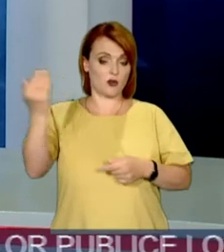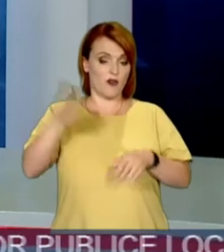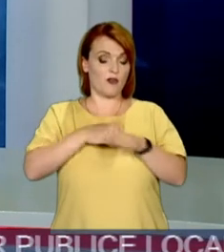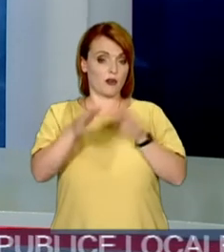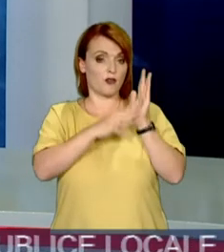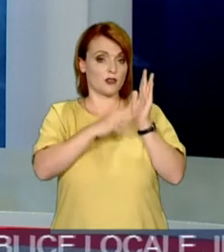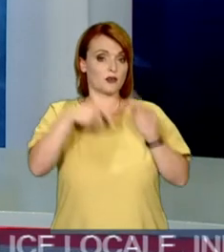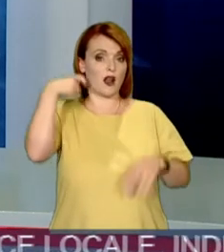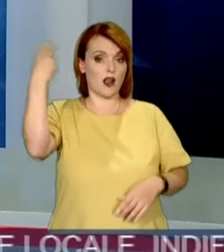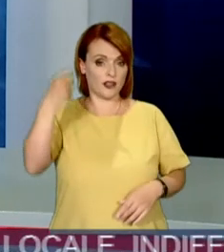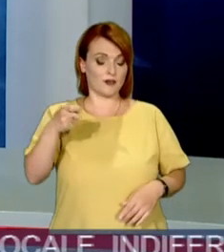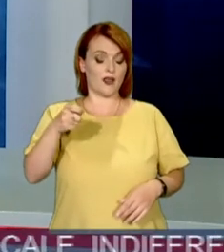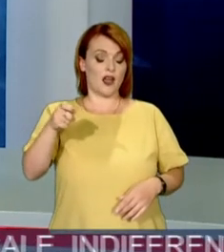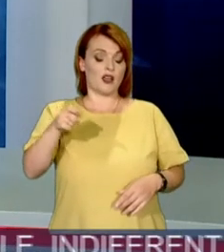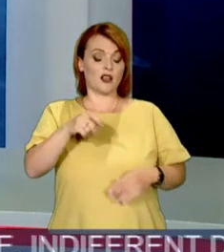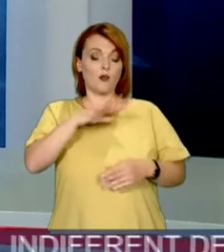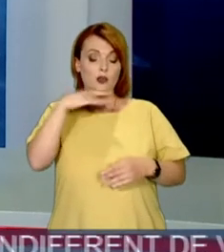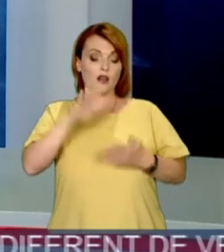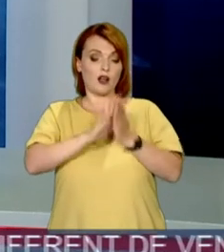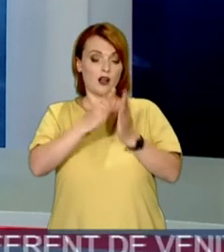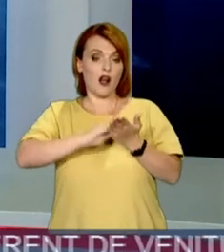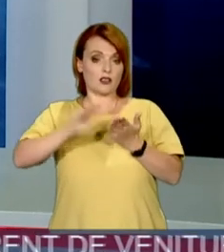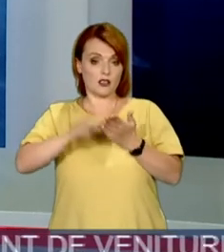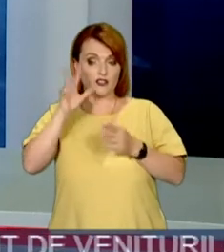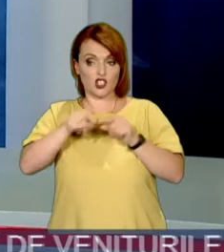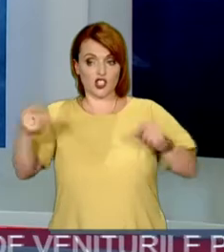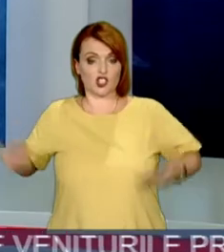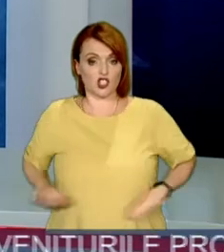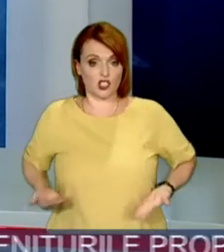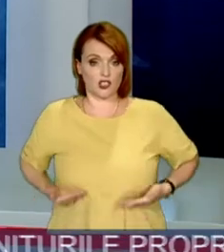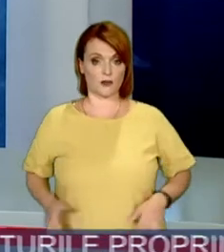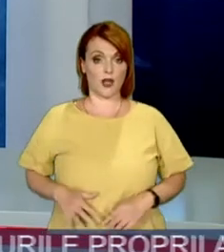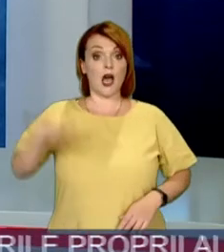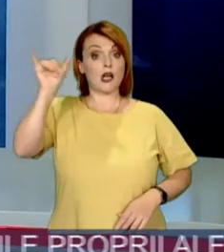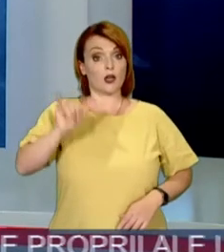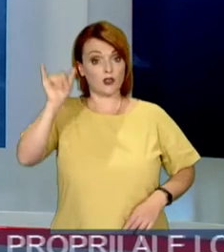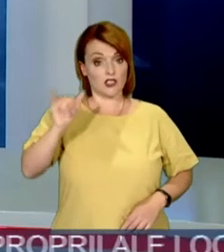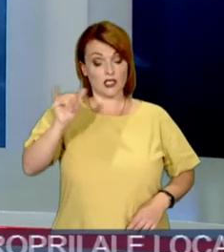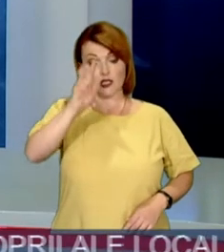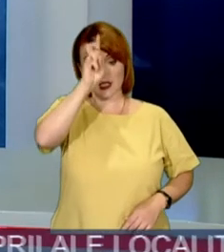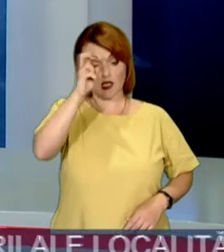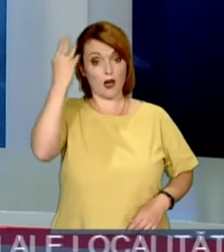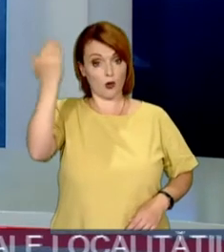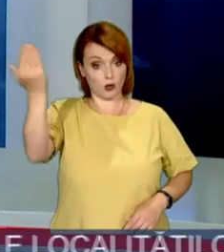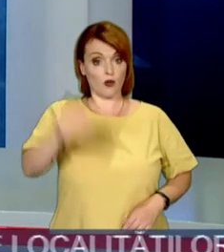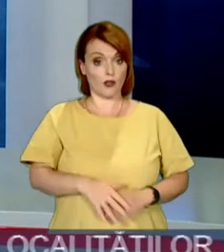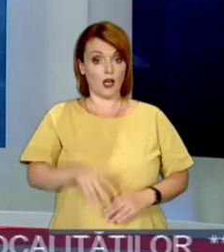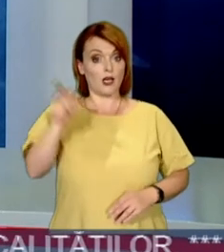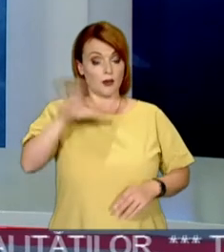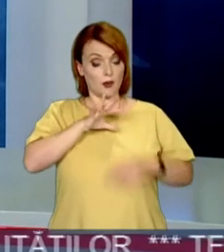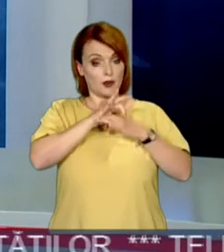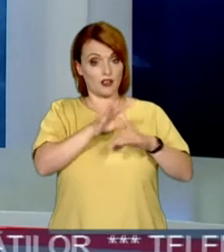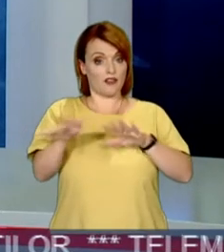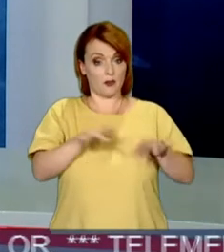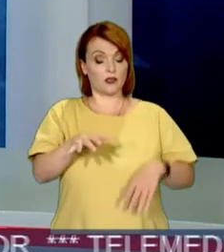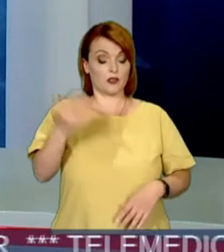om al cărții, eminescolog și critic literar. La Universitatea de Stat a Moldovei a avut loc un simpozion științific, iar la Muzeul